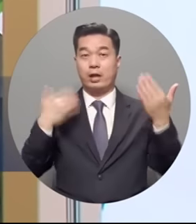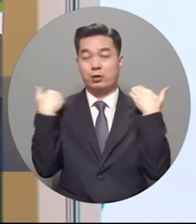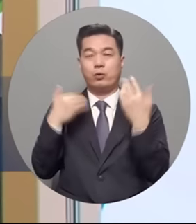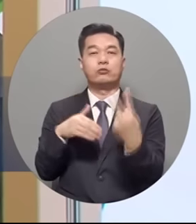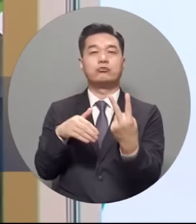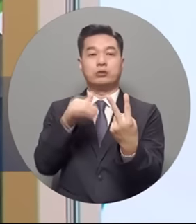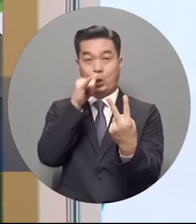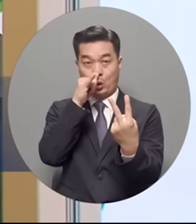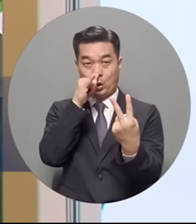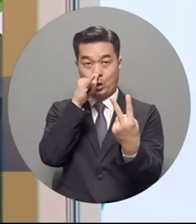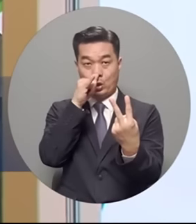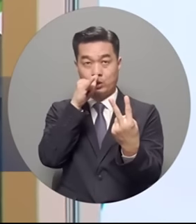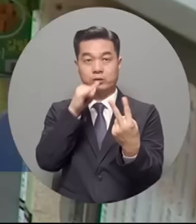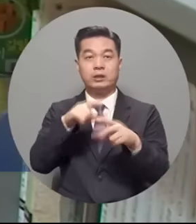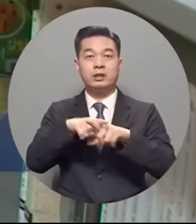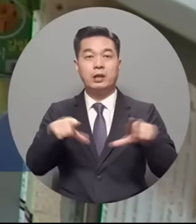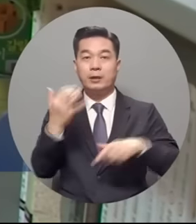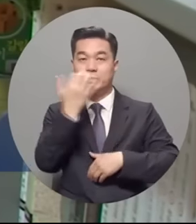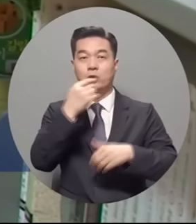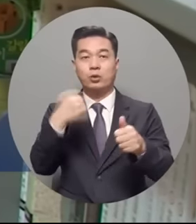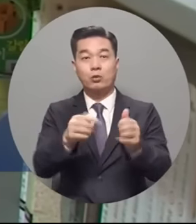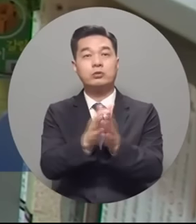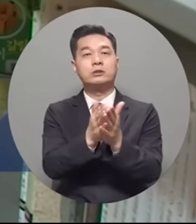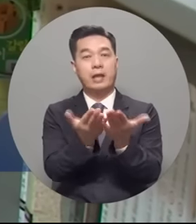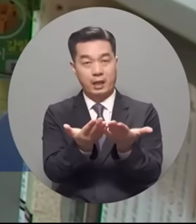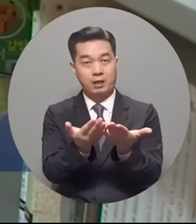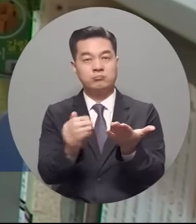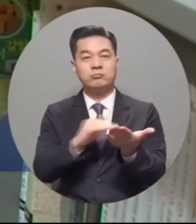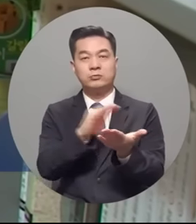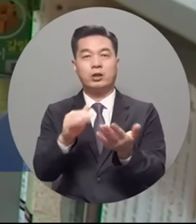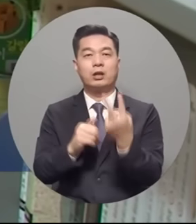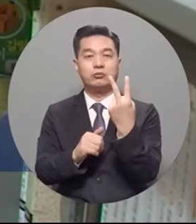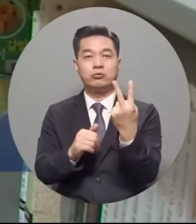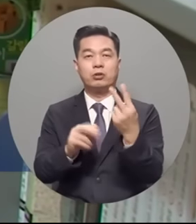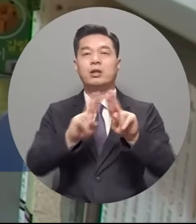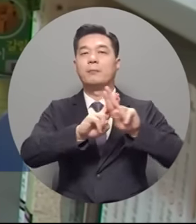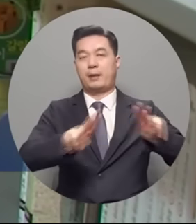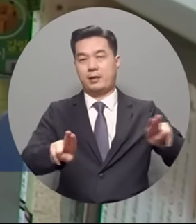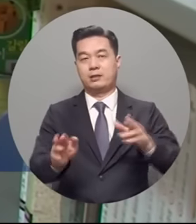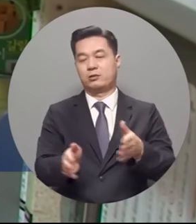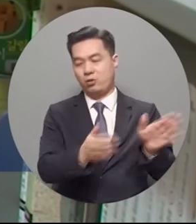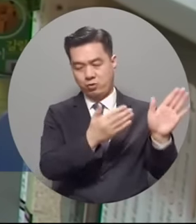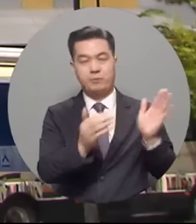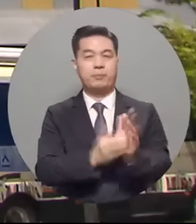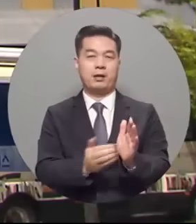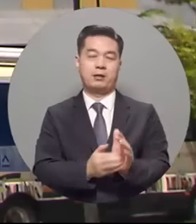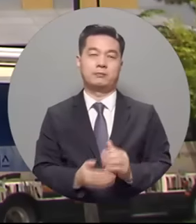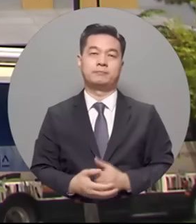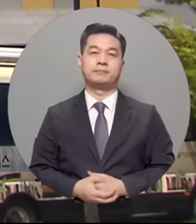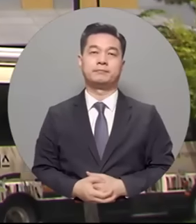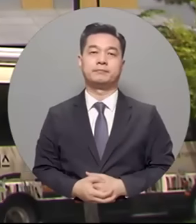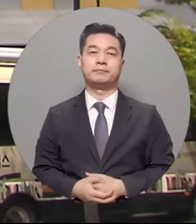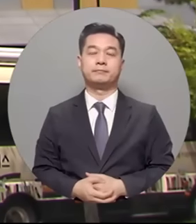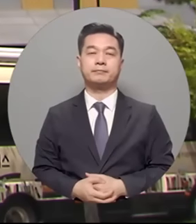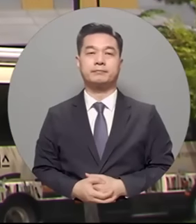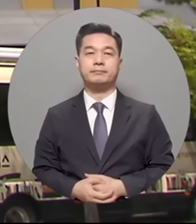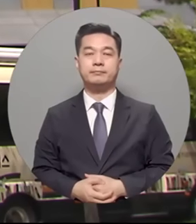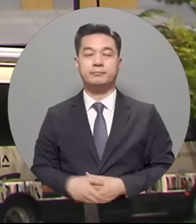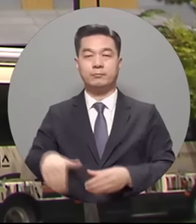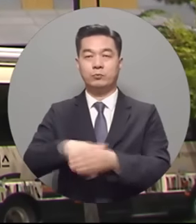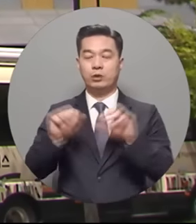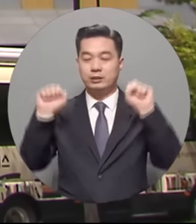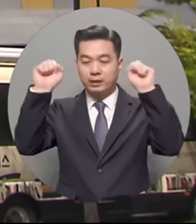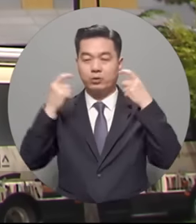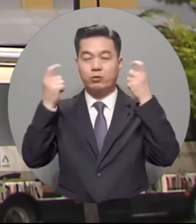있었어요. 하나는 그냥 일반적인 성교육 도서였고 두 권은 그냥 폐기 처리하는 걸로. 문체부 산하